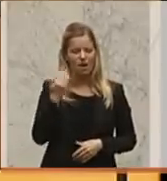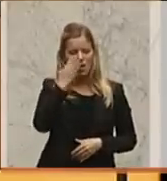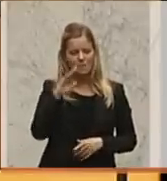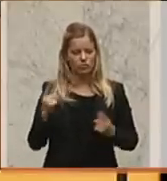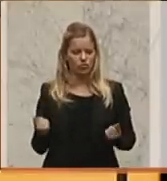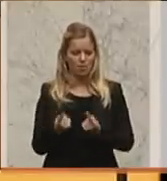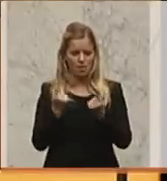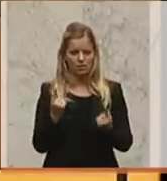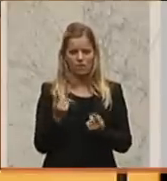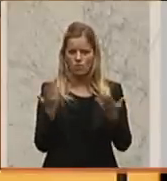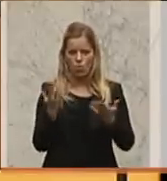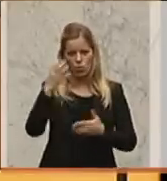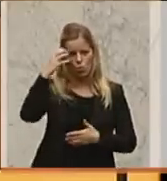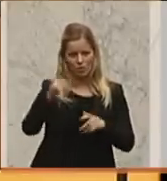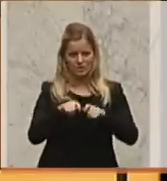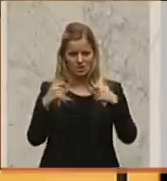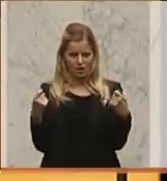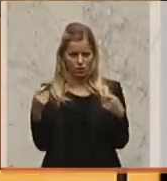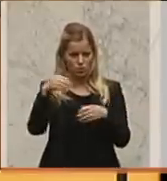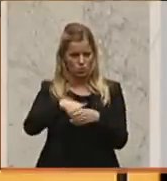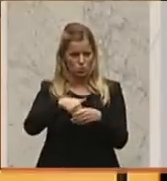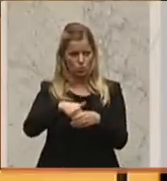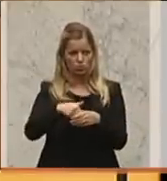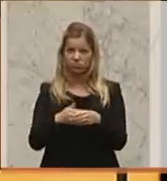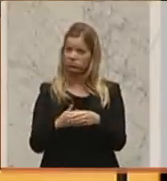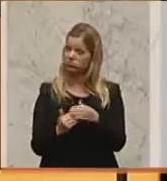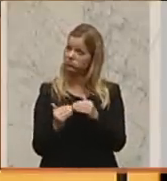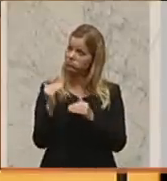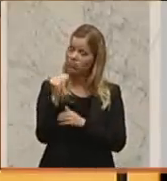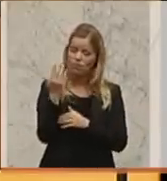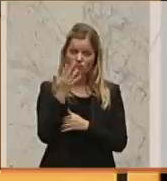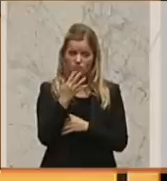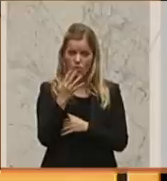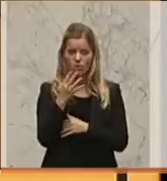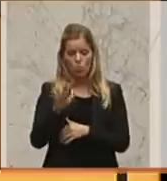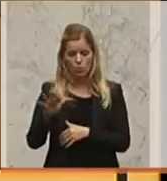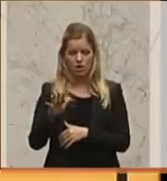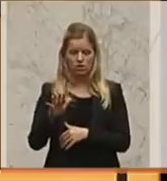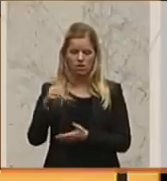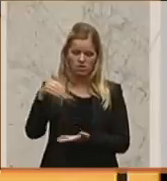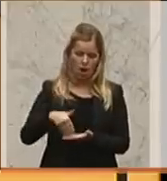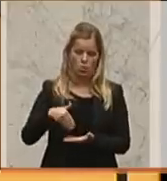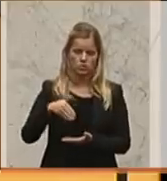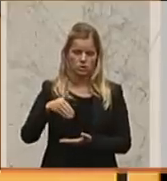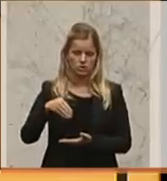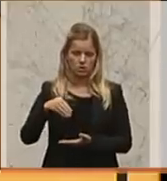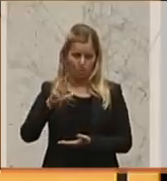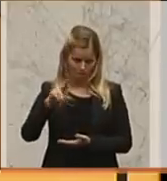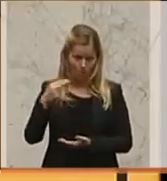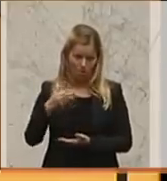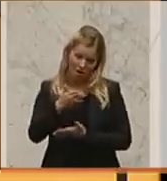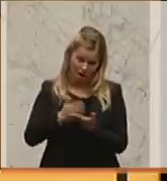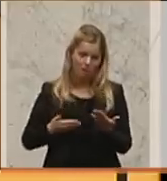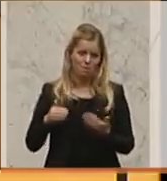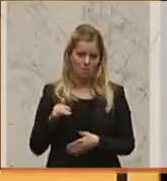in der Kronenzeitung, in der Höhe von 500.000 Euro. Das ist eine halbe Million, 500.000